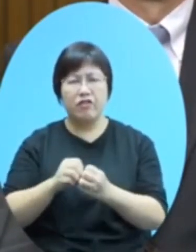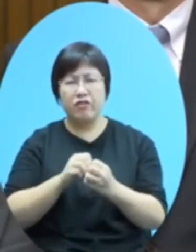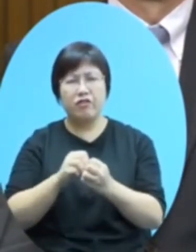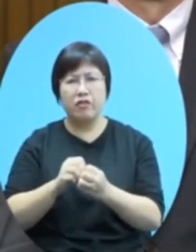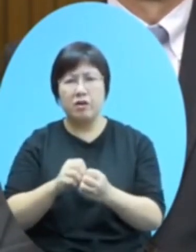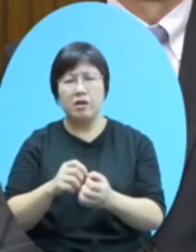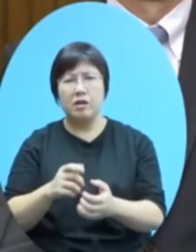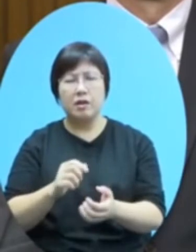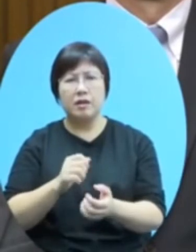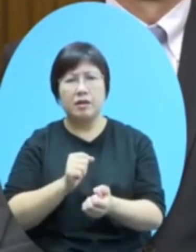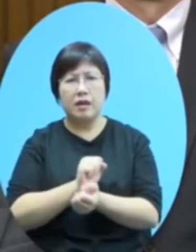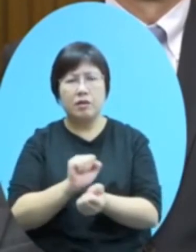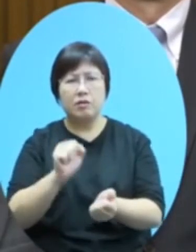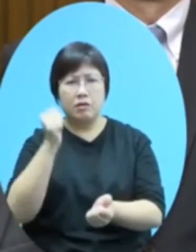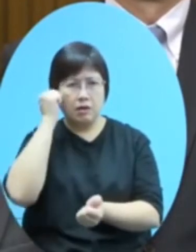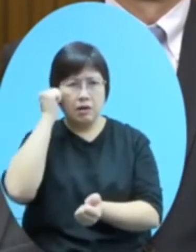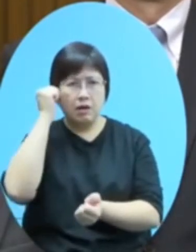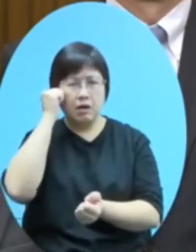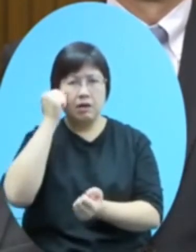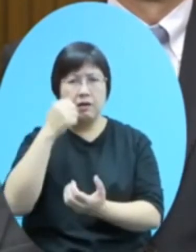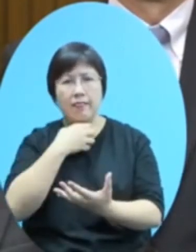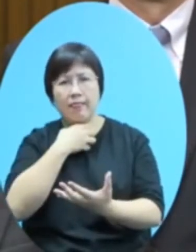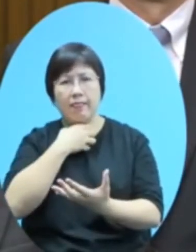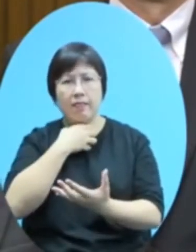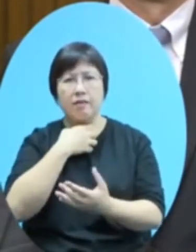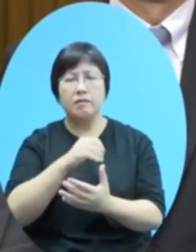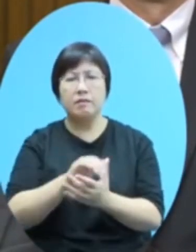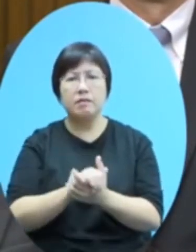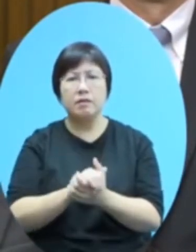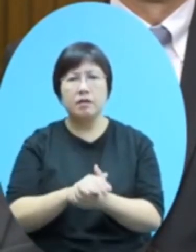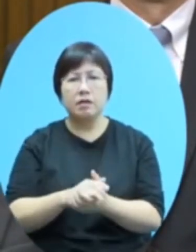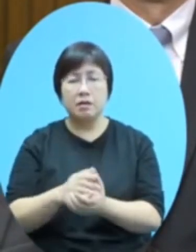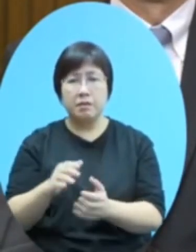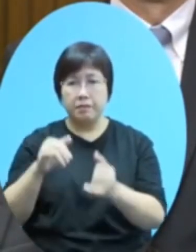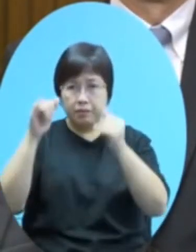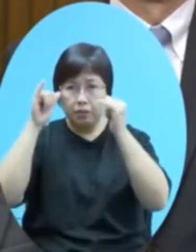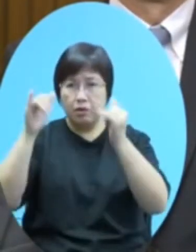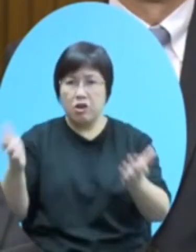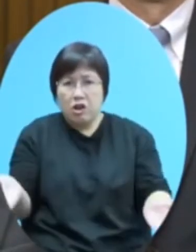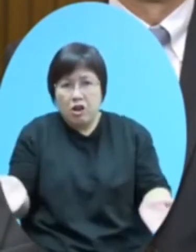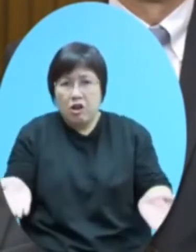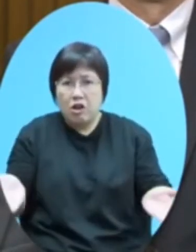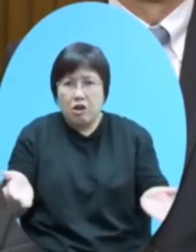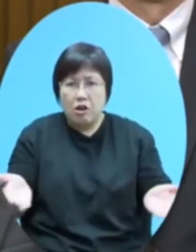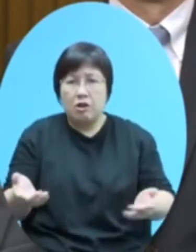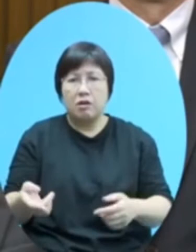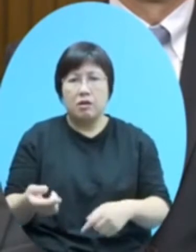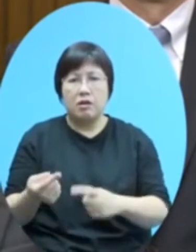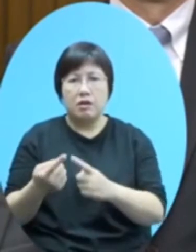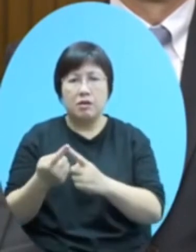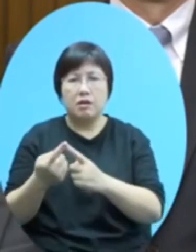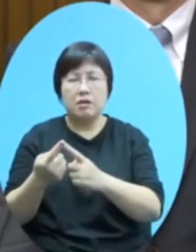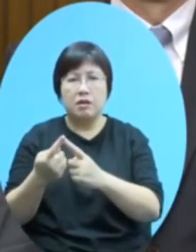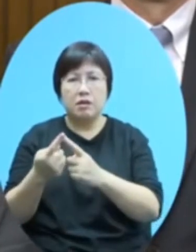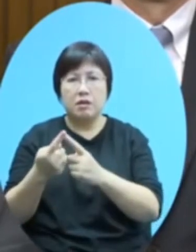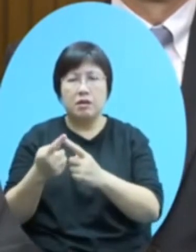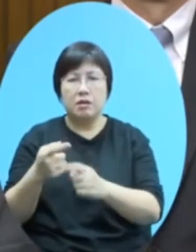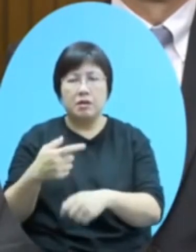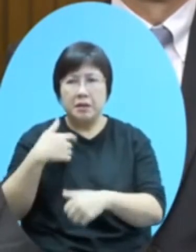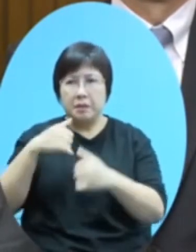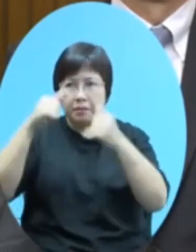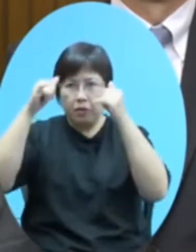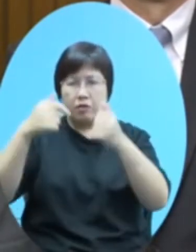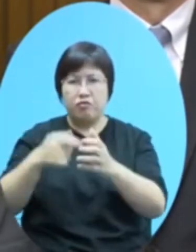更加难解决，亦都令到鼓吹暴力的人士会更加使用暴